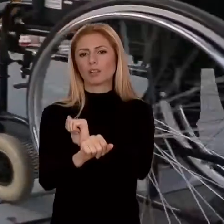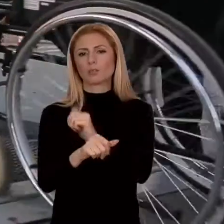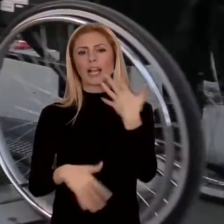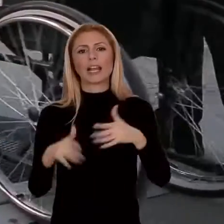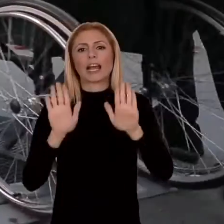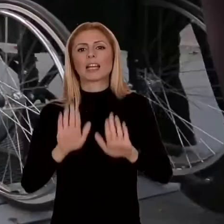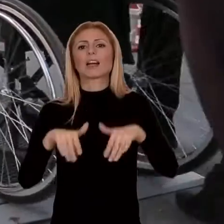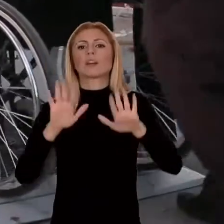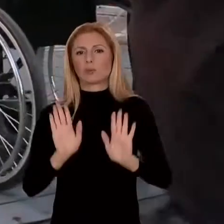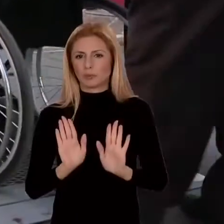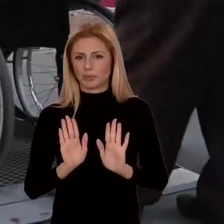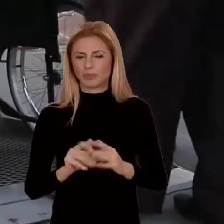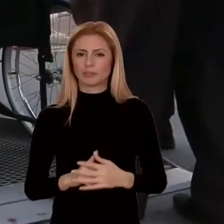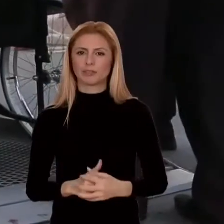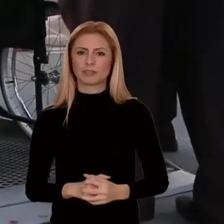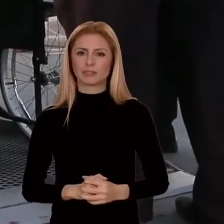kalmamasıdır.